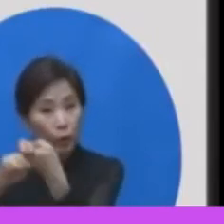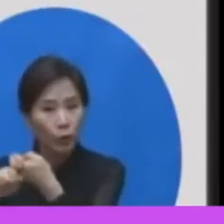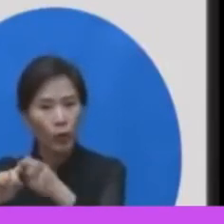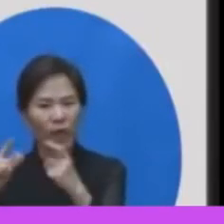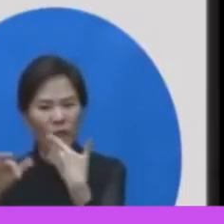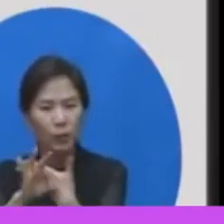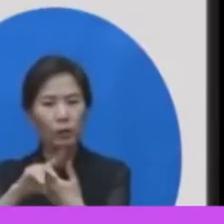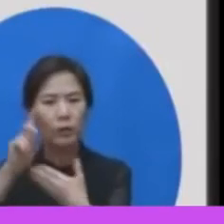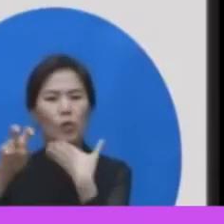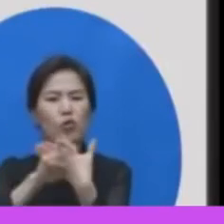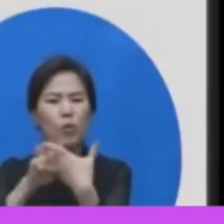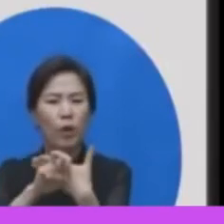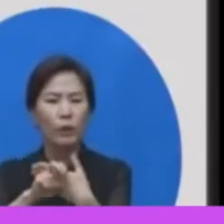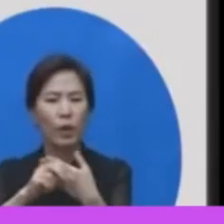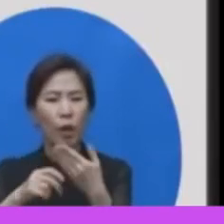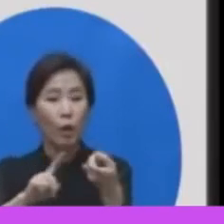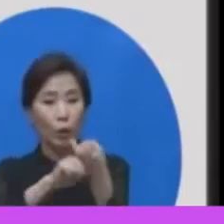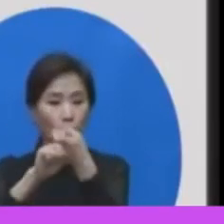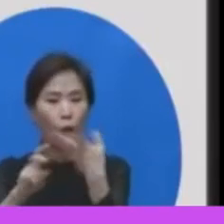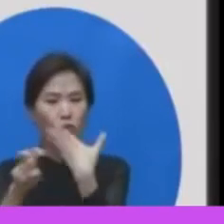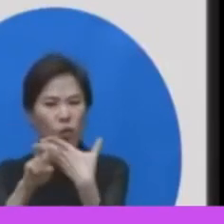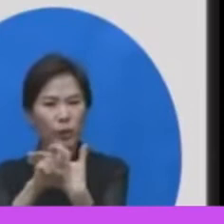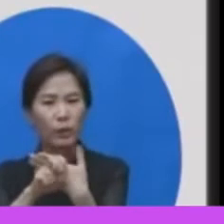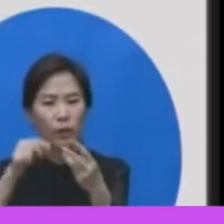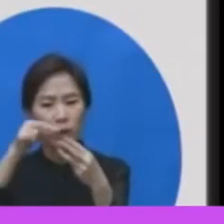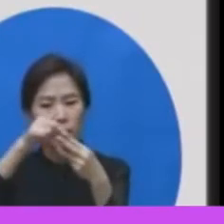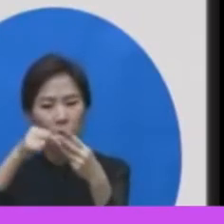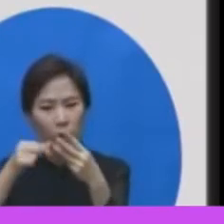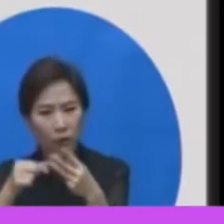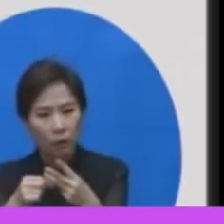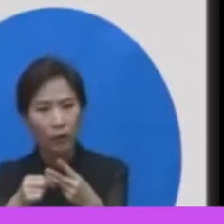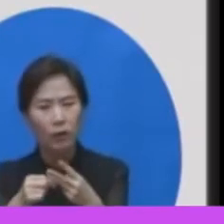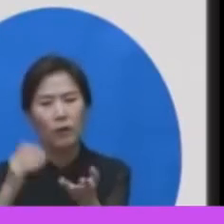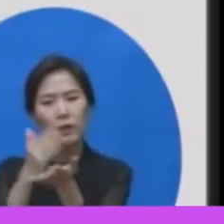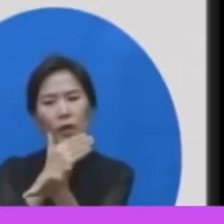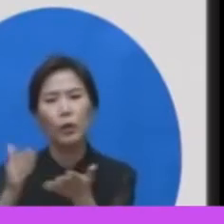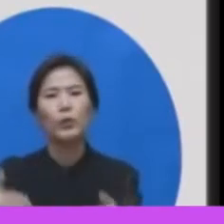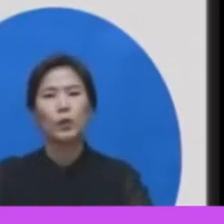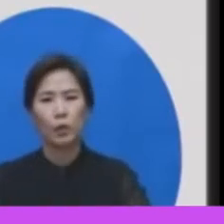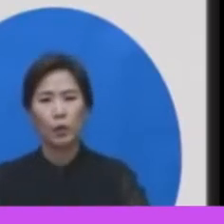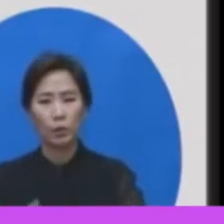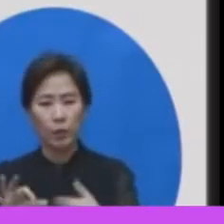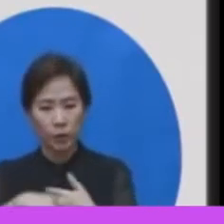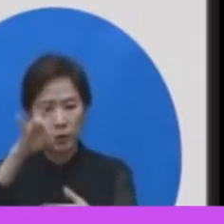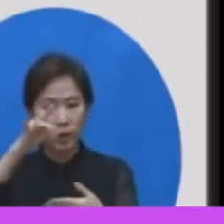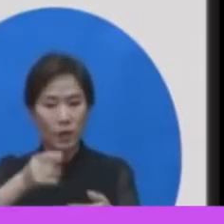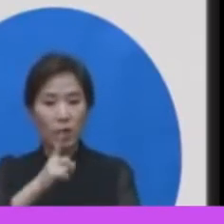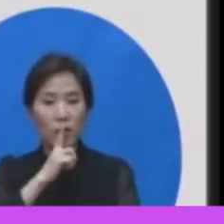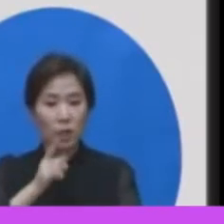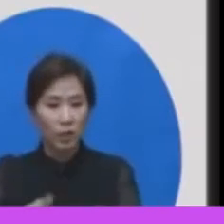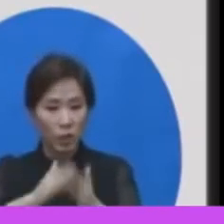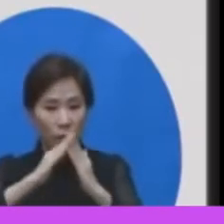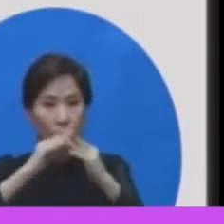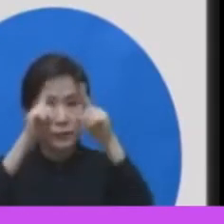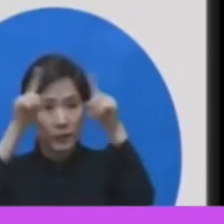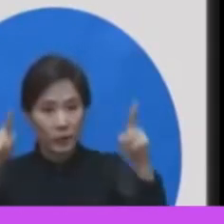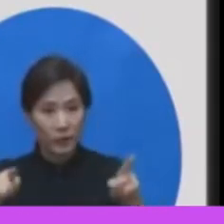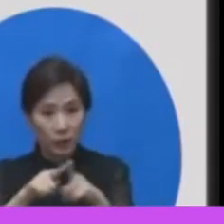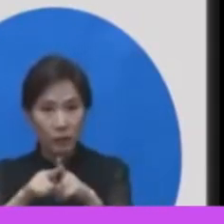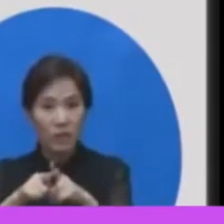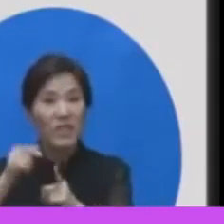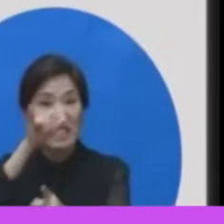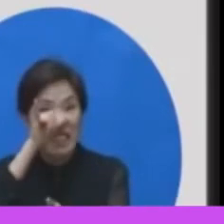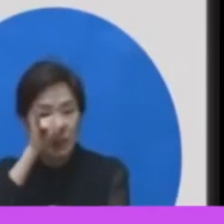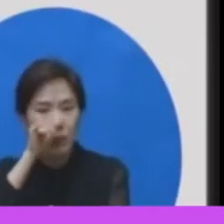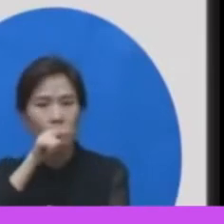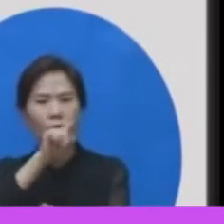법내 노조냐 법의 노조냐 관련돼서는 결국 이제 설립 신고증 교부를 받은 이 부분에 대한 문제인 것 같습니다.